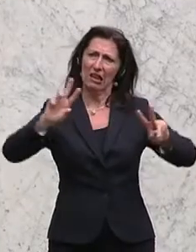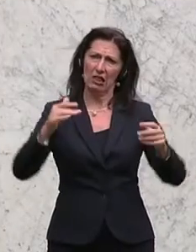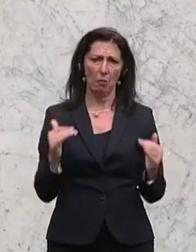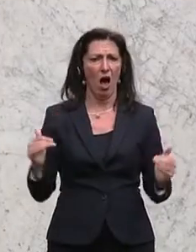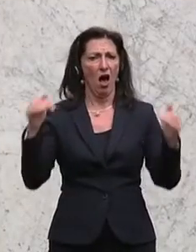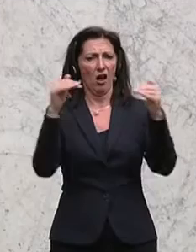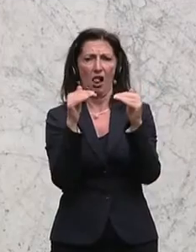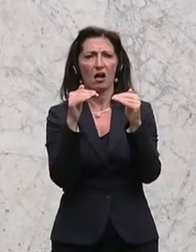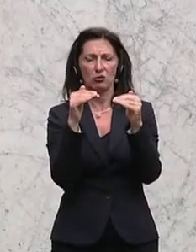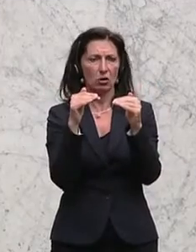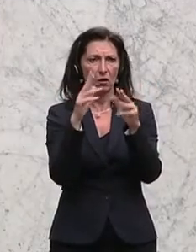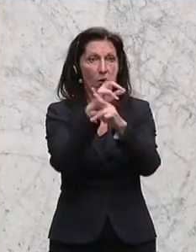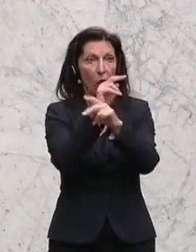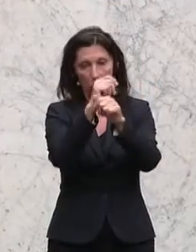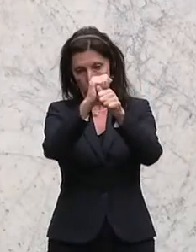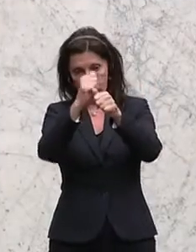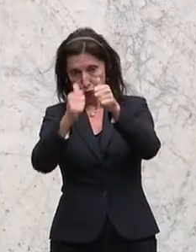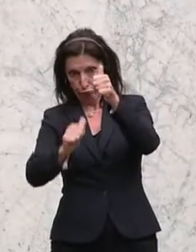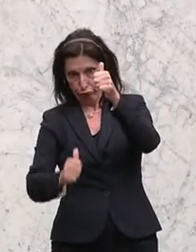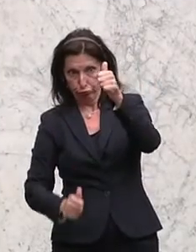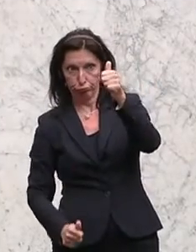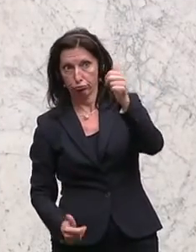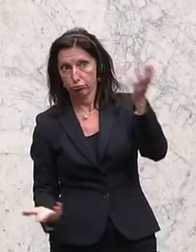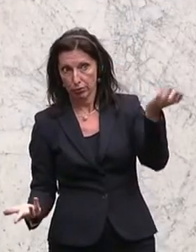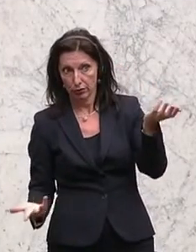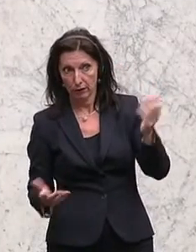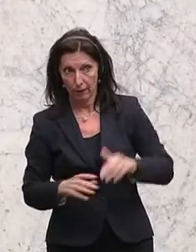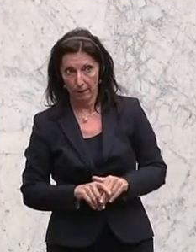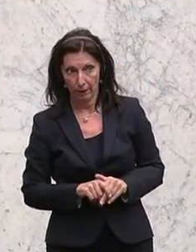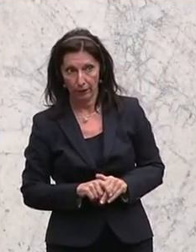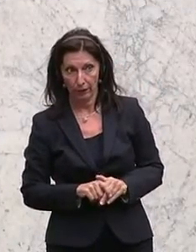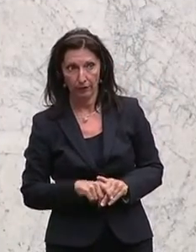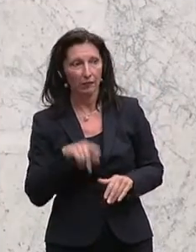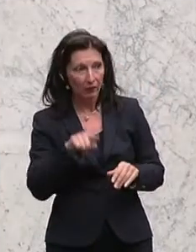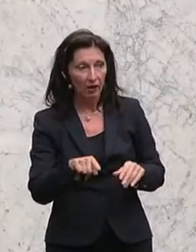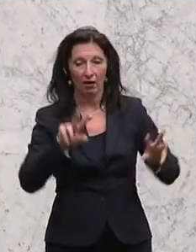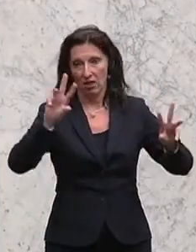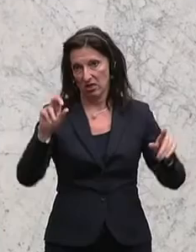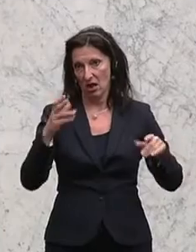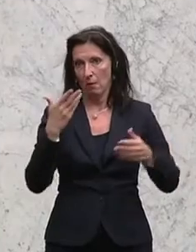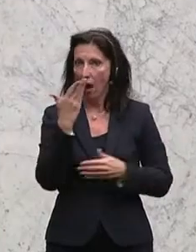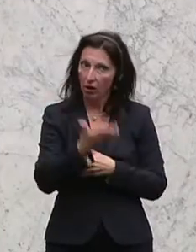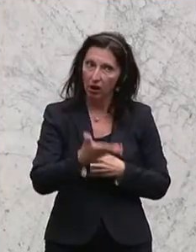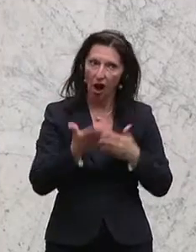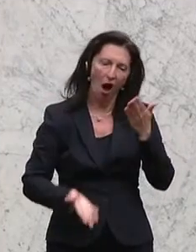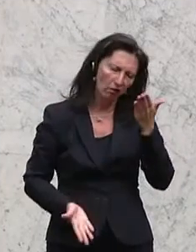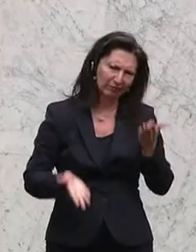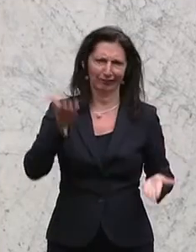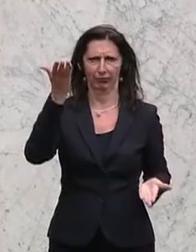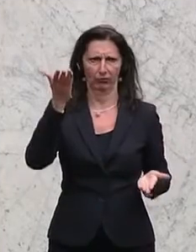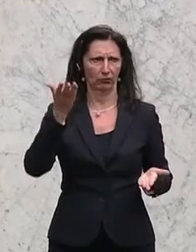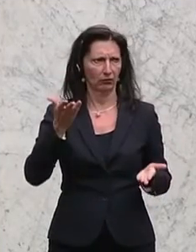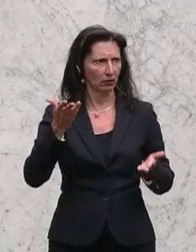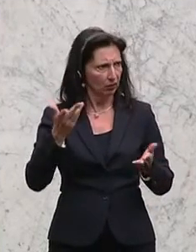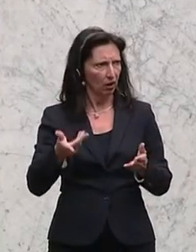Gleichstellungsranking auf dem hintersten Platz dann landet. Und das genau bei der Gehaltsschere, genau bei der ungleichen Verteilung der bezahlten